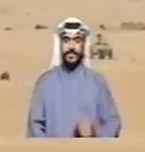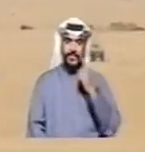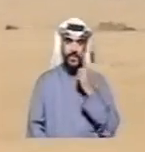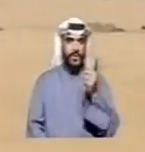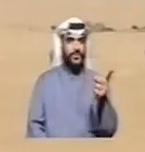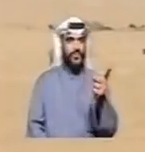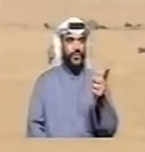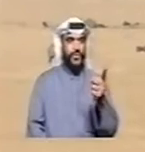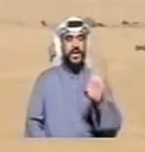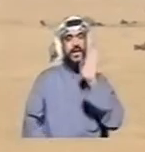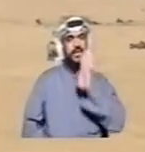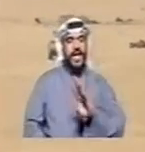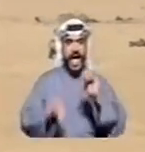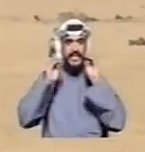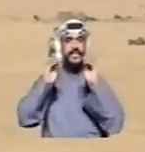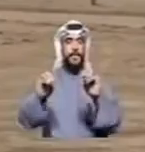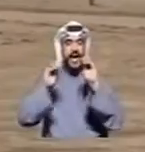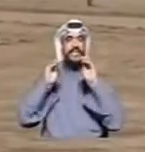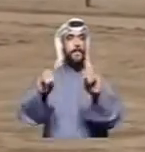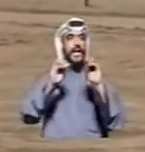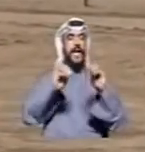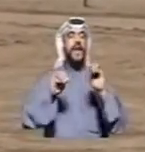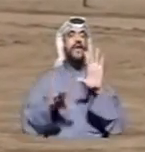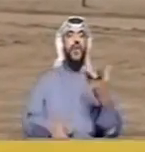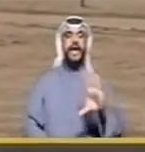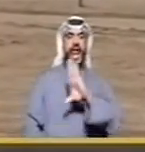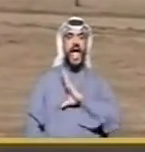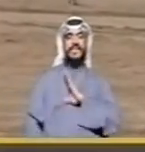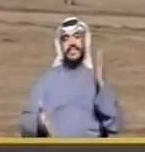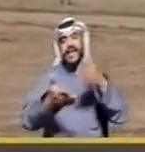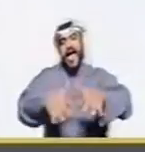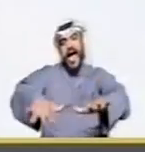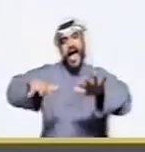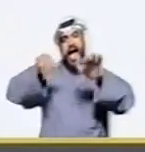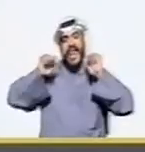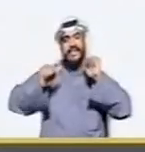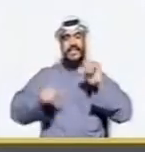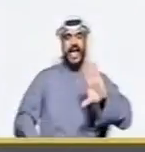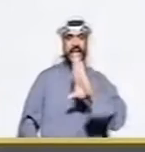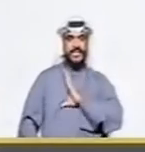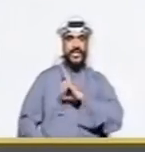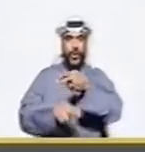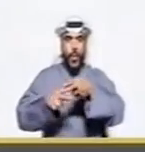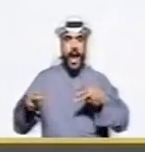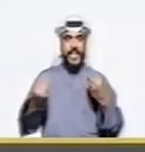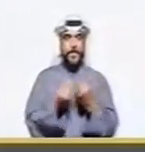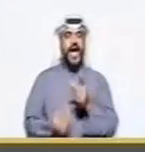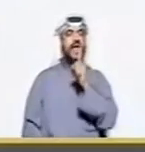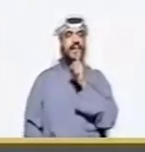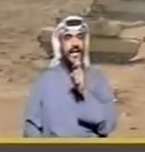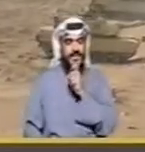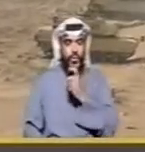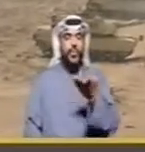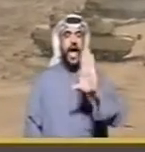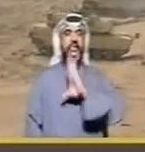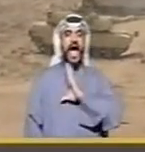تمرين فهود الصحراء اختتم بتمارين عسكرية بشكله النهائي بين الجيش الكويتي والجيش القطري والحرس الوطني